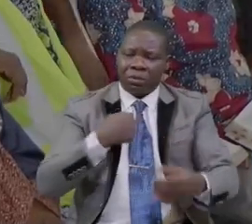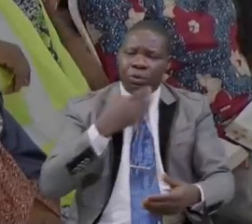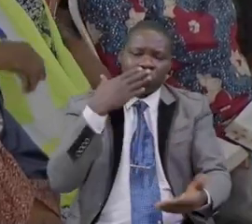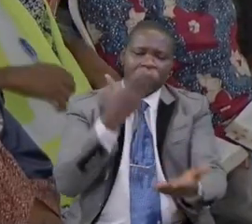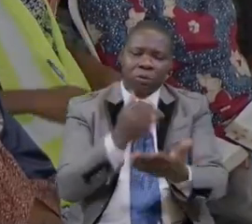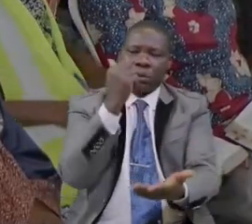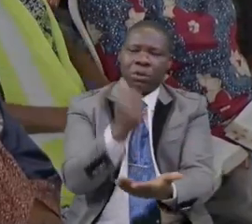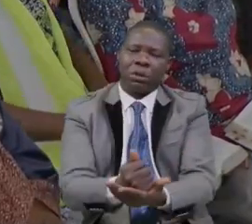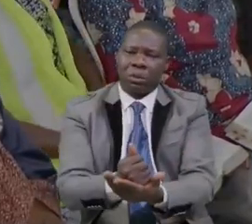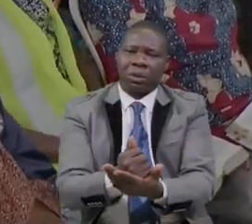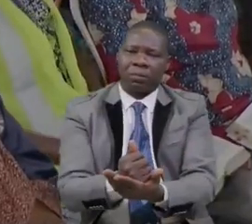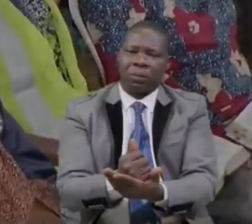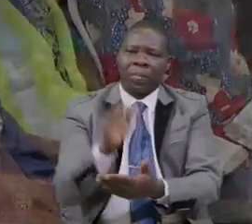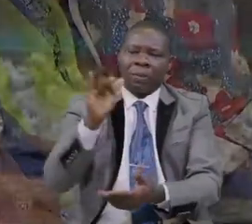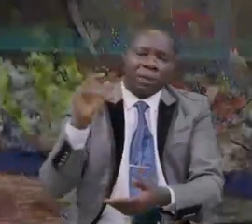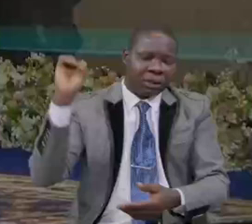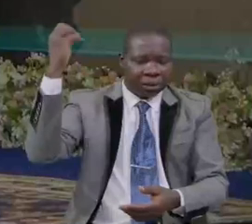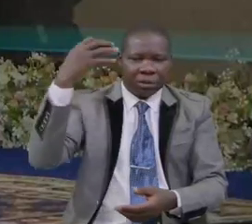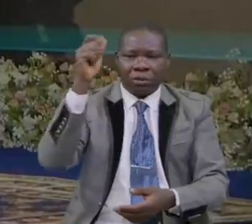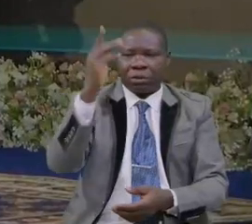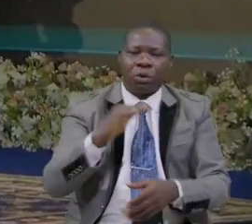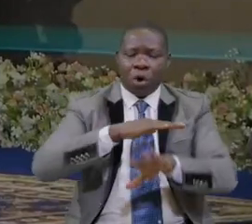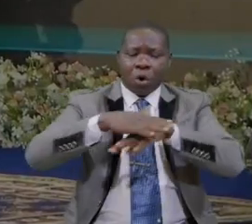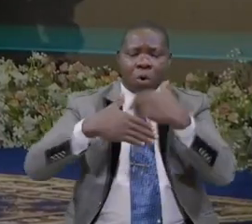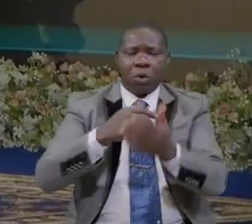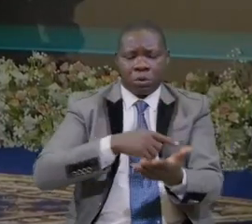Par la grâce de Dieu, toutes ces nombreuses années,